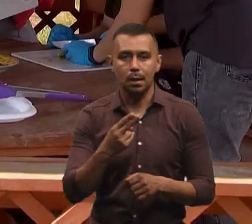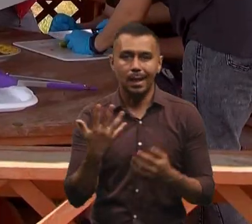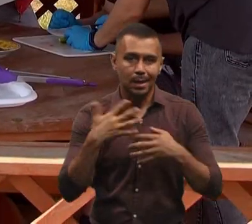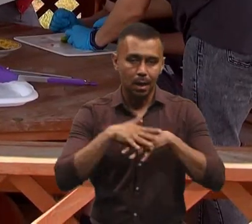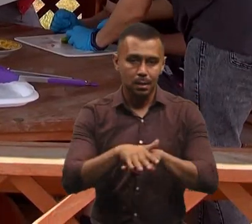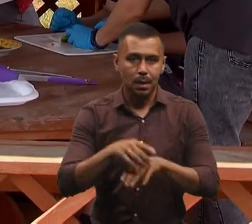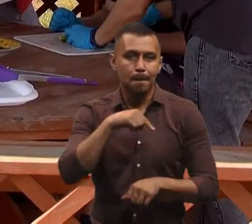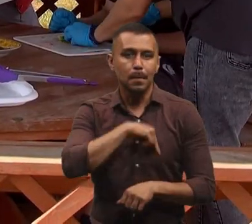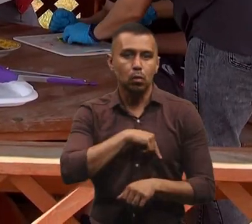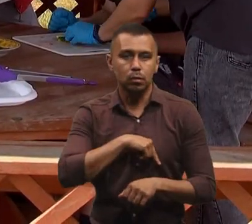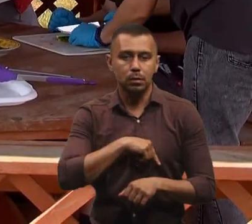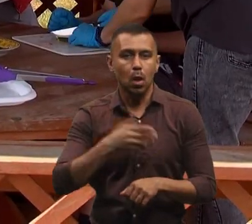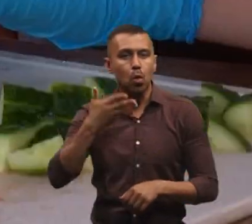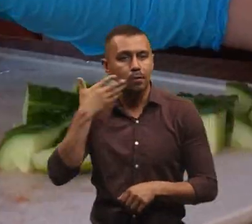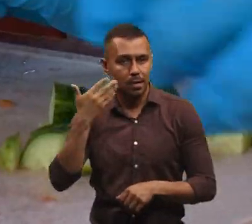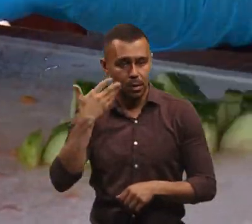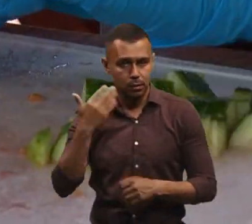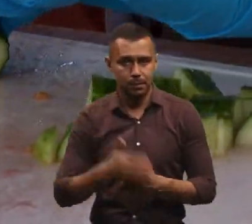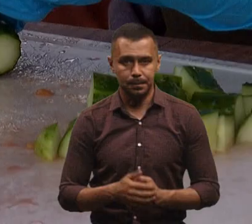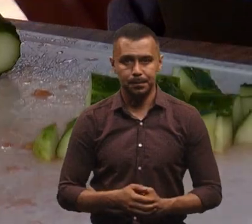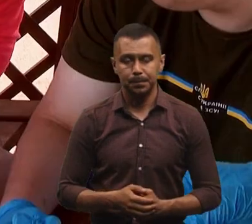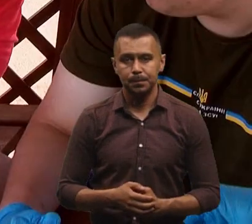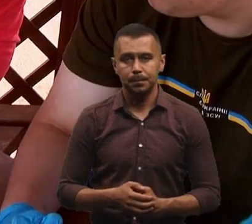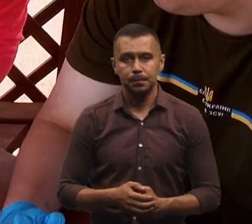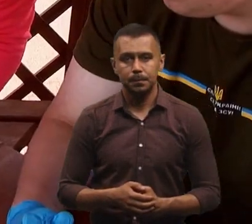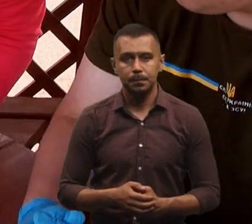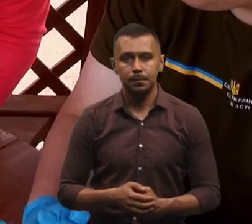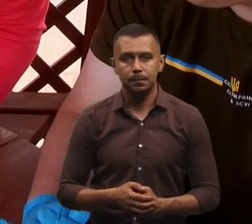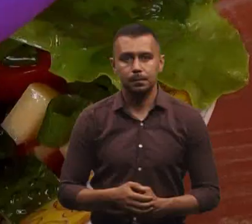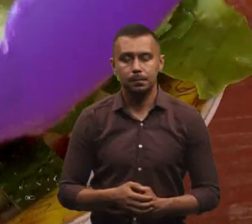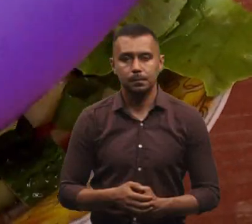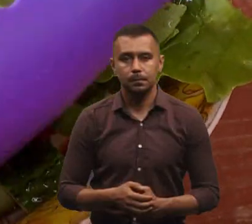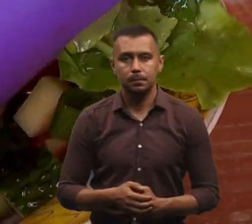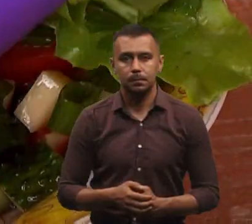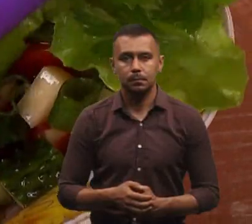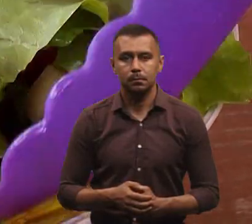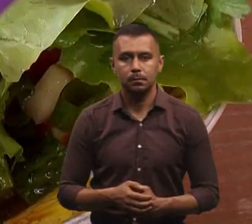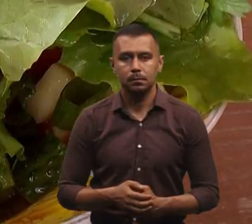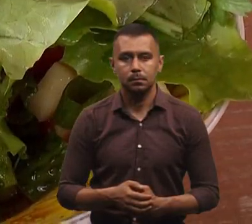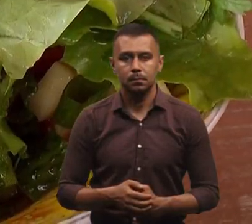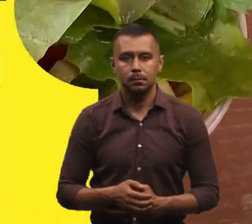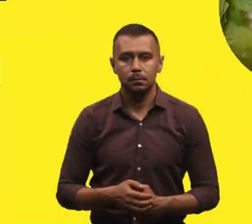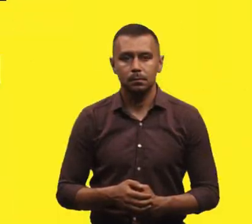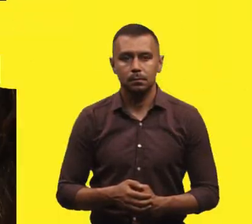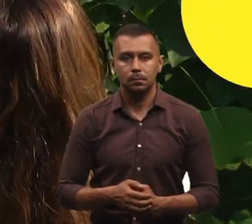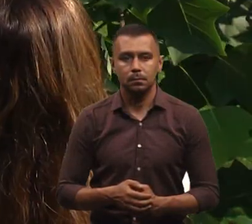інтеграція та психологічне розвантаження. Наталія Паляниця, Віктор Кривий, Суспільне новини, Хмельниччина.